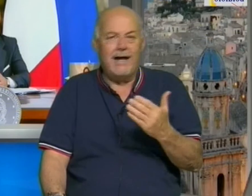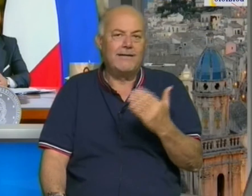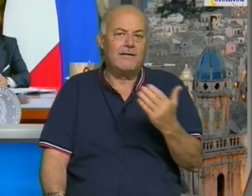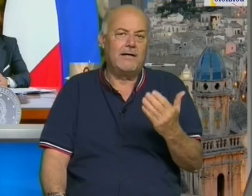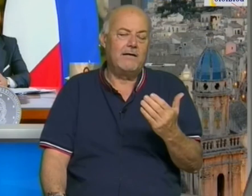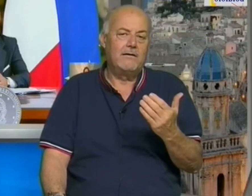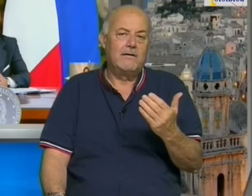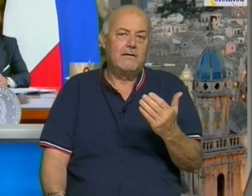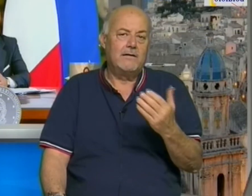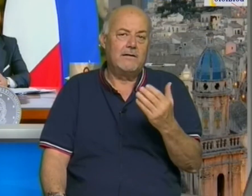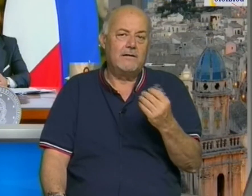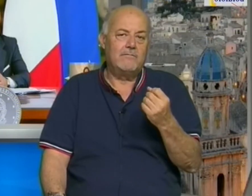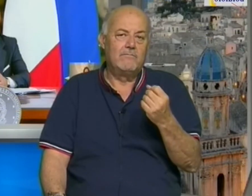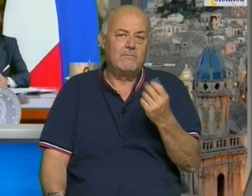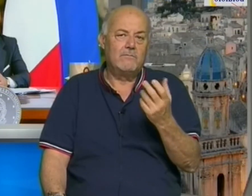sono